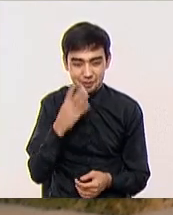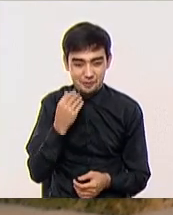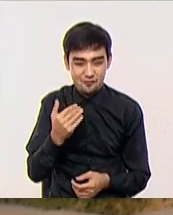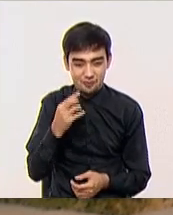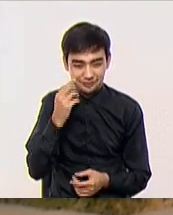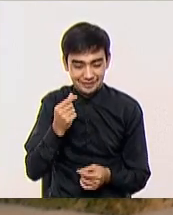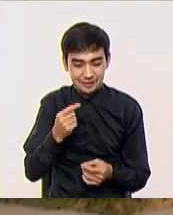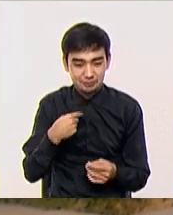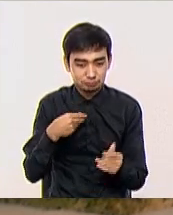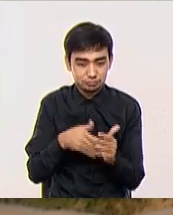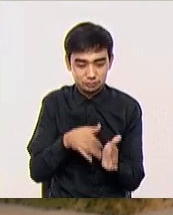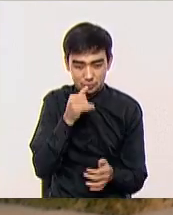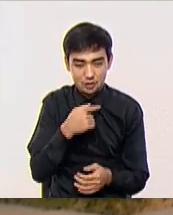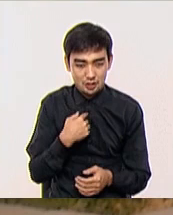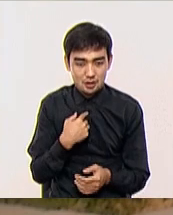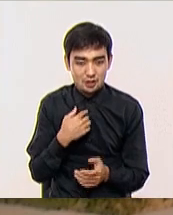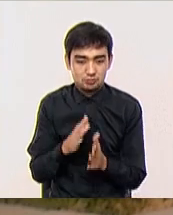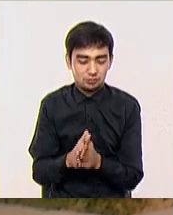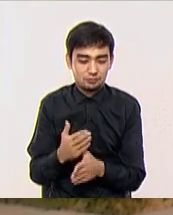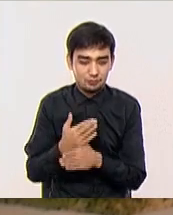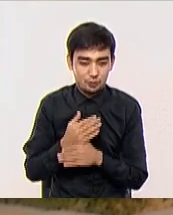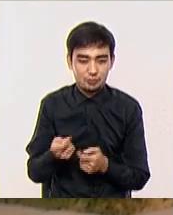проект, поэтому мы просим помощи у правительства.